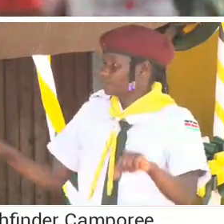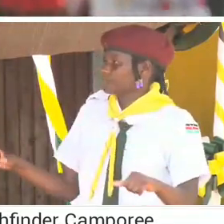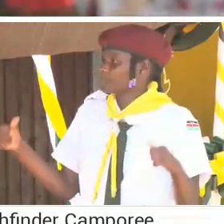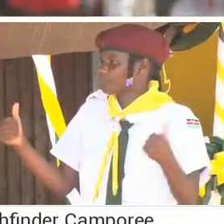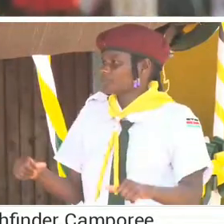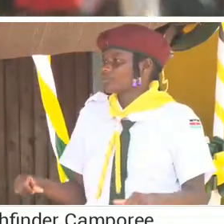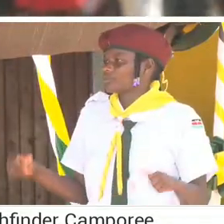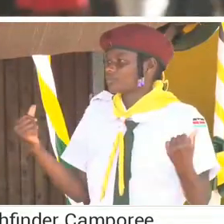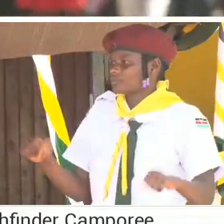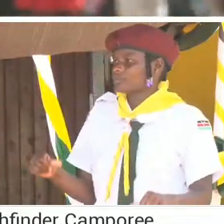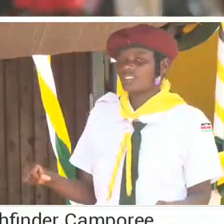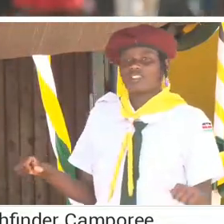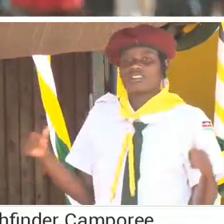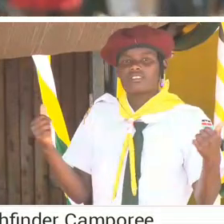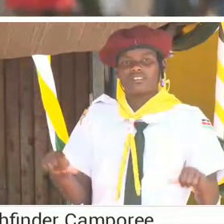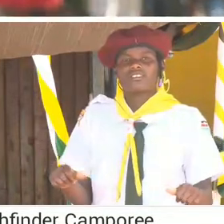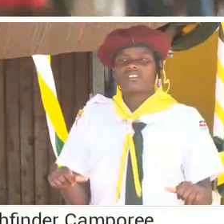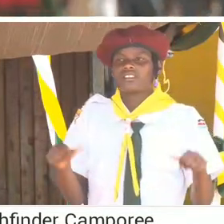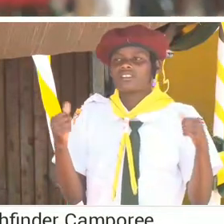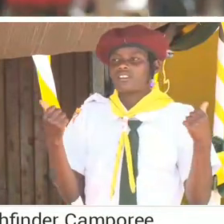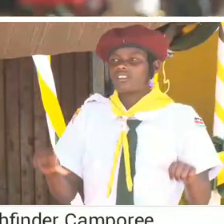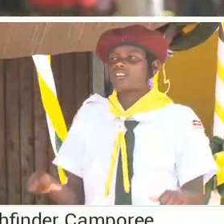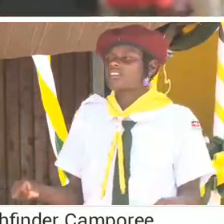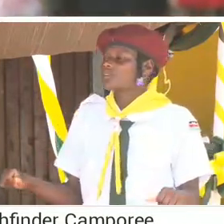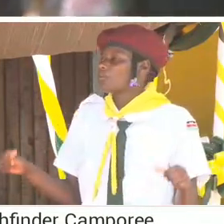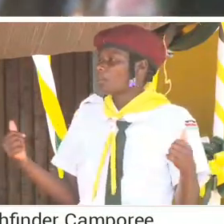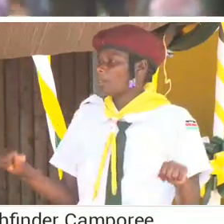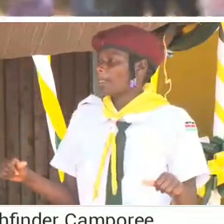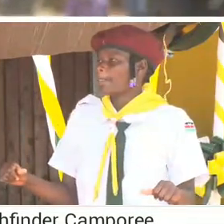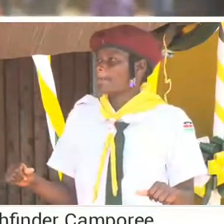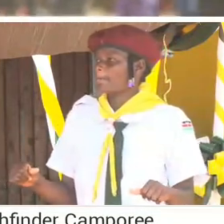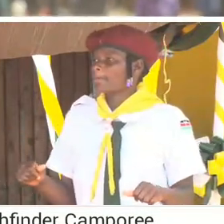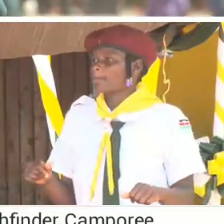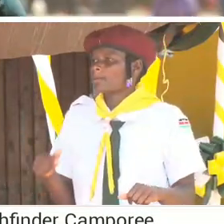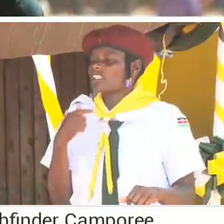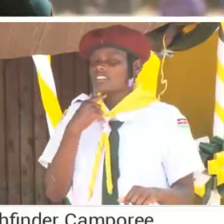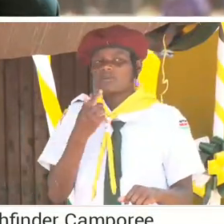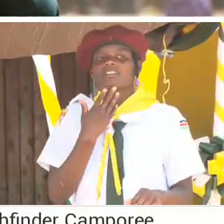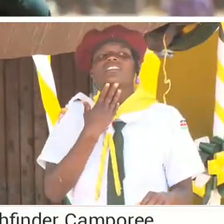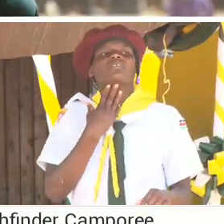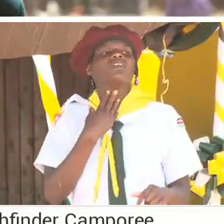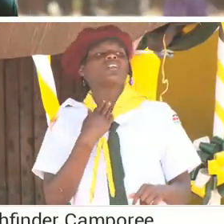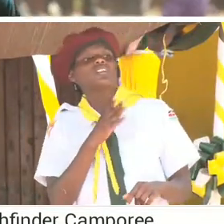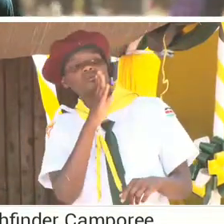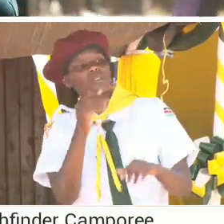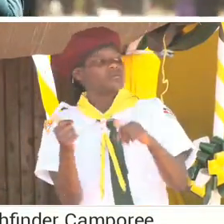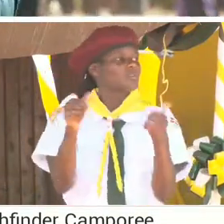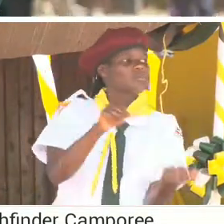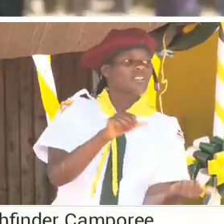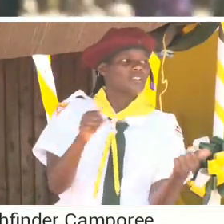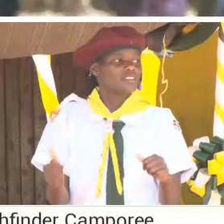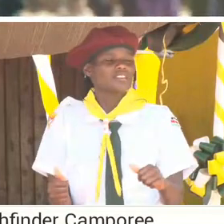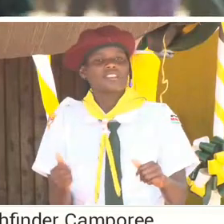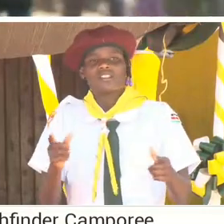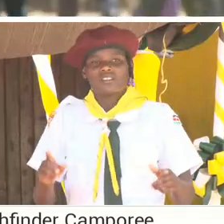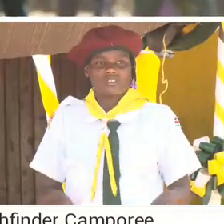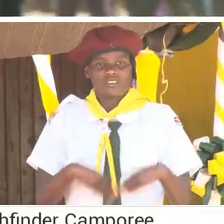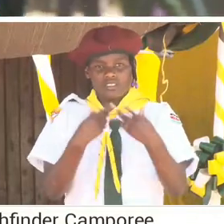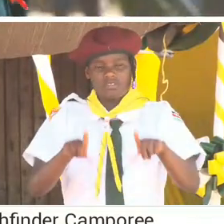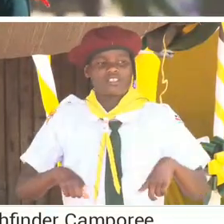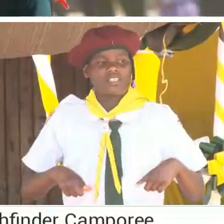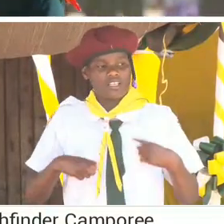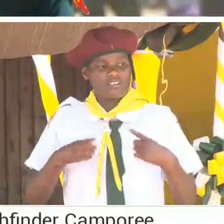Yuko mwingine. Yuko mwingine. Yuko mwingine. Anasema mimi natamani kwenye ubatizo wa Camporee hii nitoe maisha yangu kwa